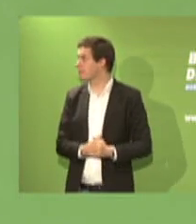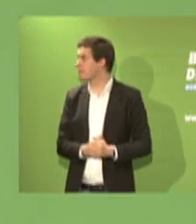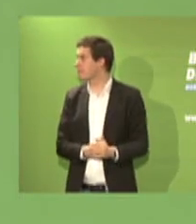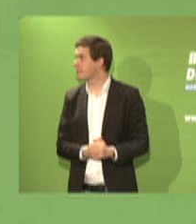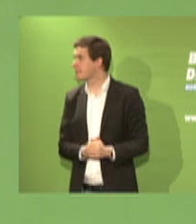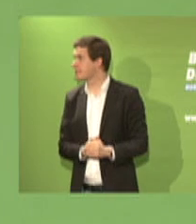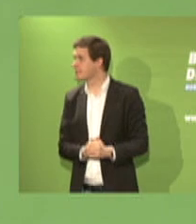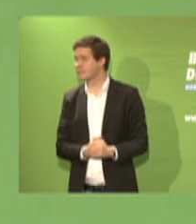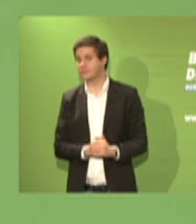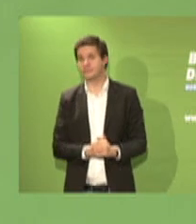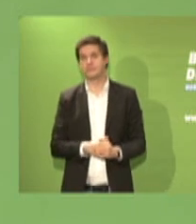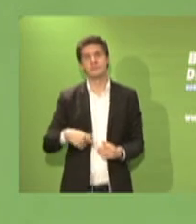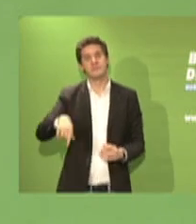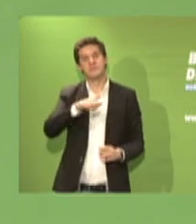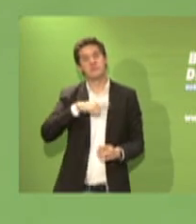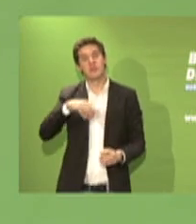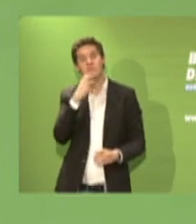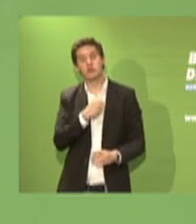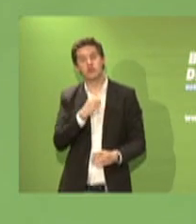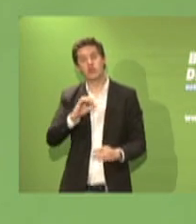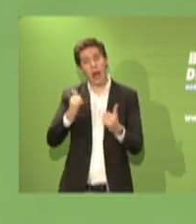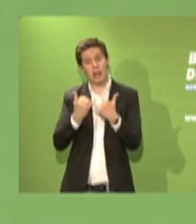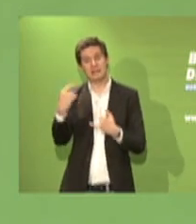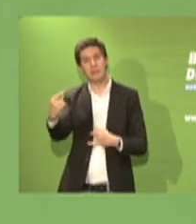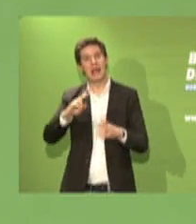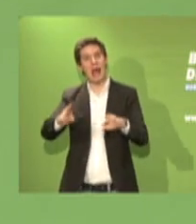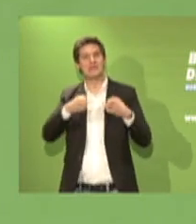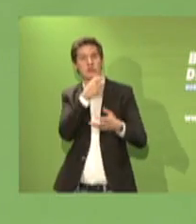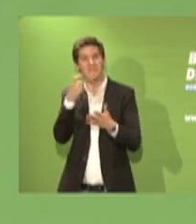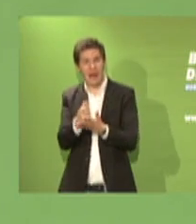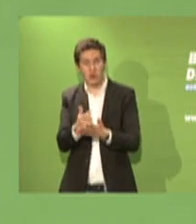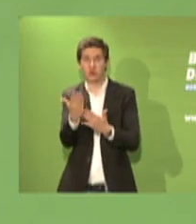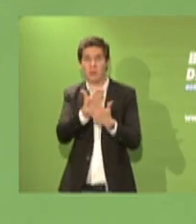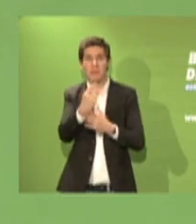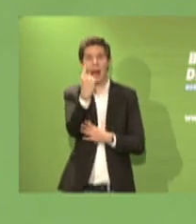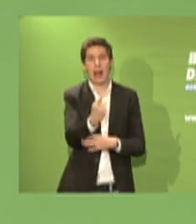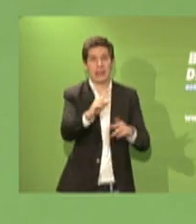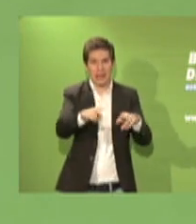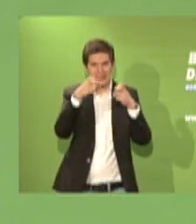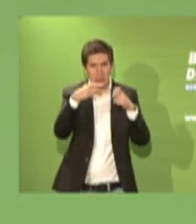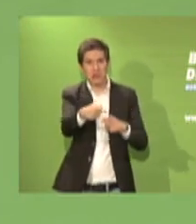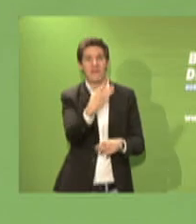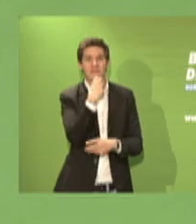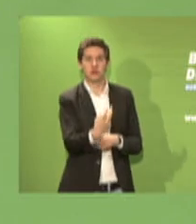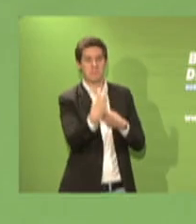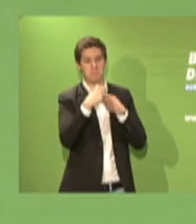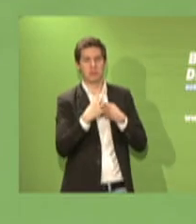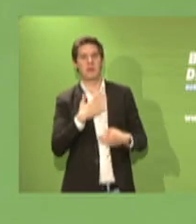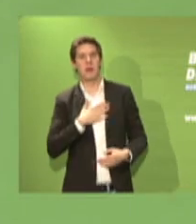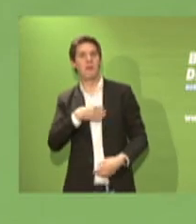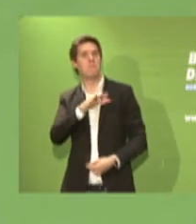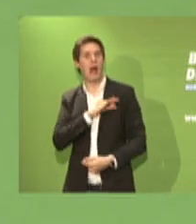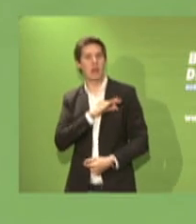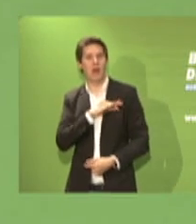Wir wollen allen Eltern mit Erziehungsverantwortung und da gerade den Alleinerziehenden, die sich in unseren Parteigliederungen in Funktionen wählen